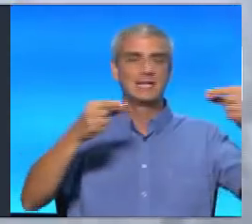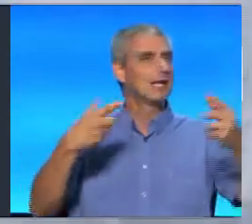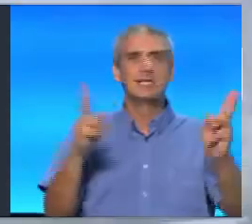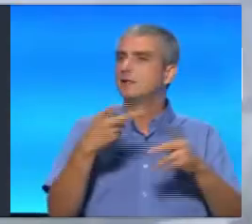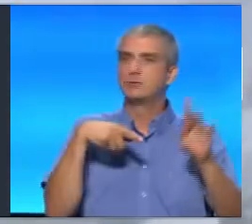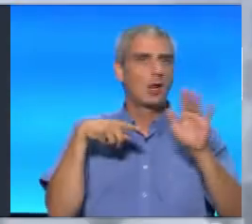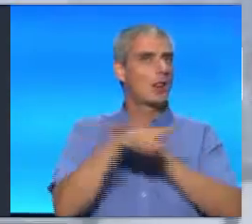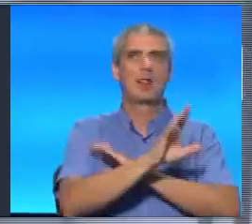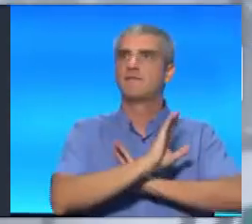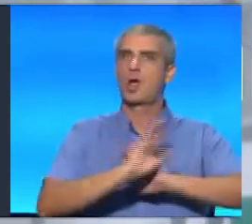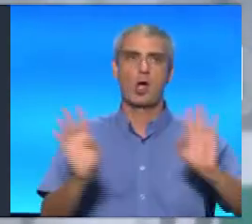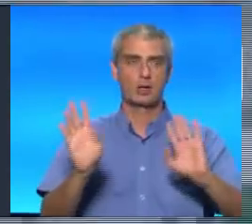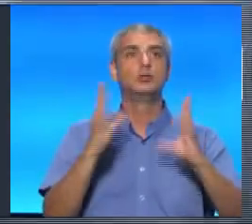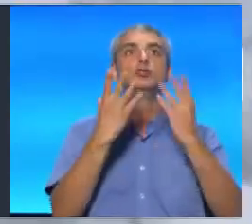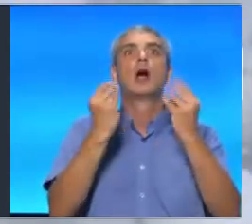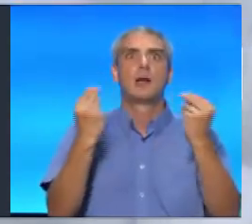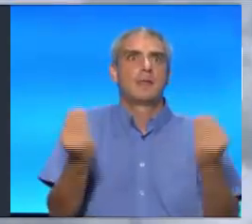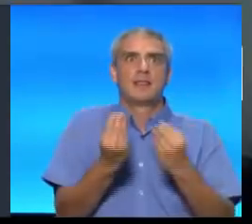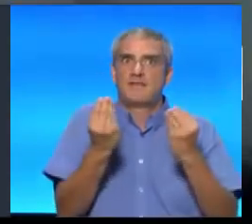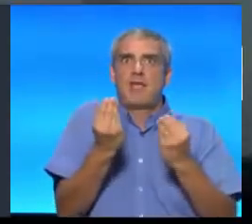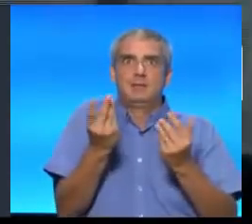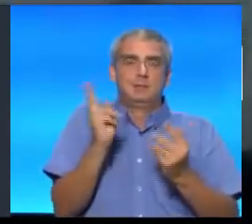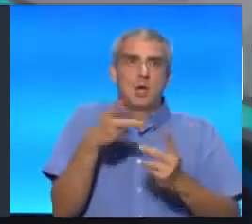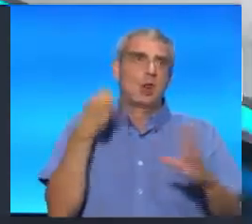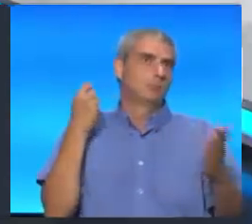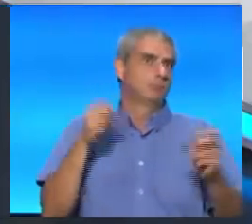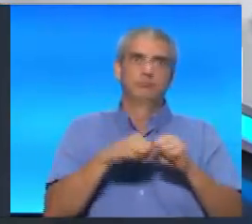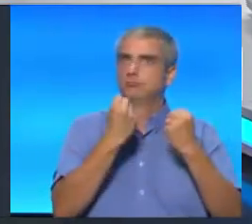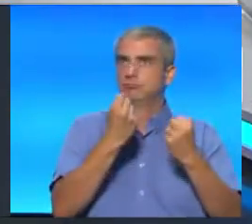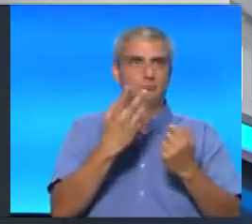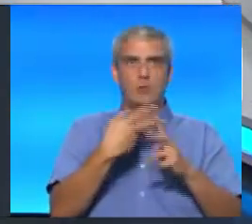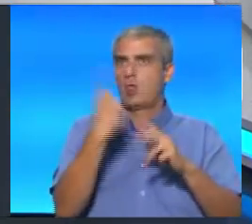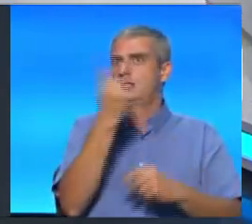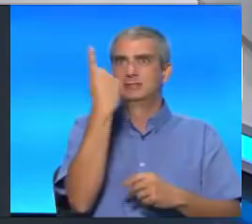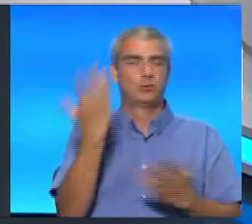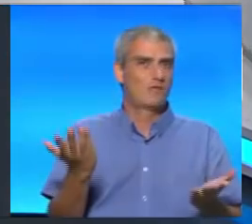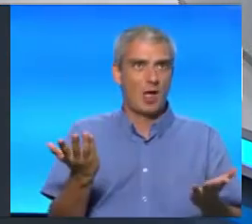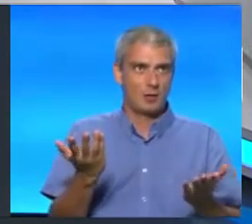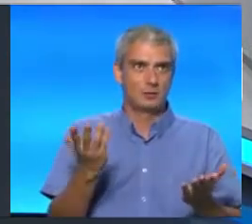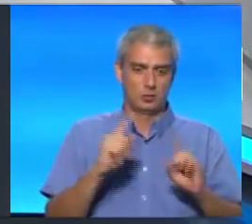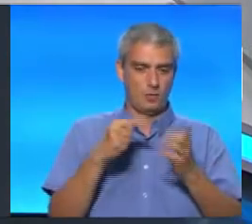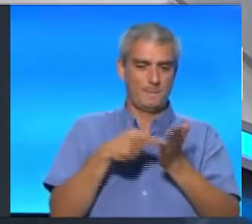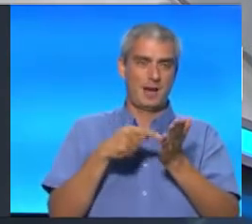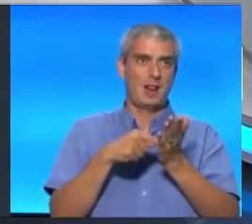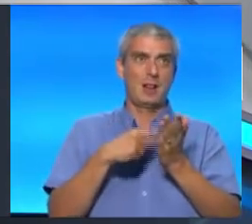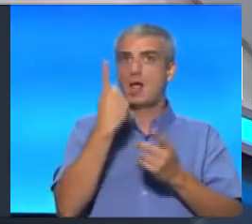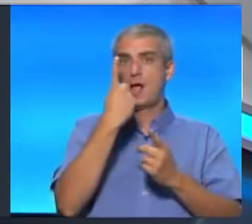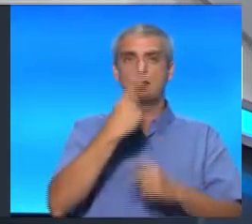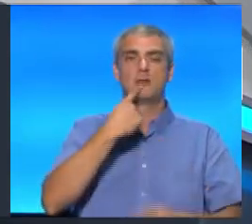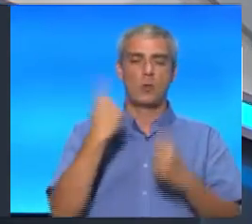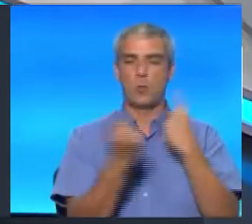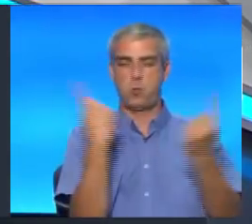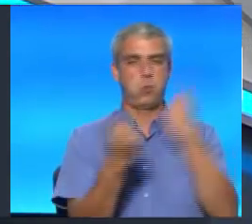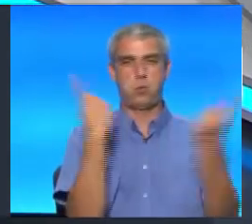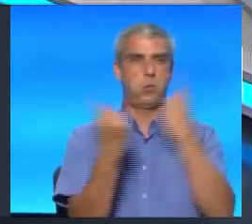מפני הסופה הזאת. יש הרבה מאוד דברים שעלולים לפגוע מלבד הסופה עצמה, או בעצם מתרחשים בעקבות הסופה. אחד זה הטורנדואים שיכולים